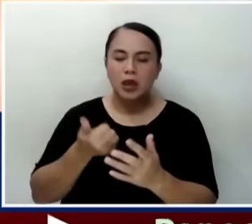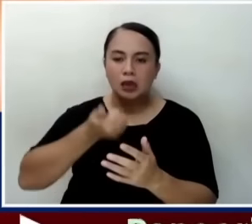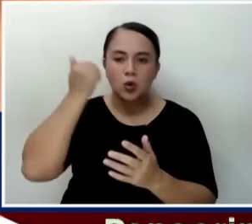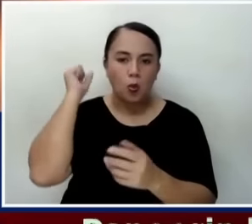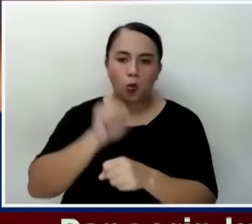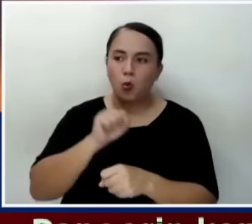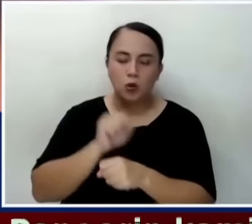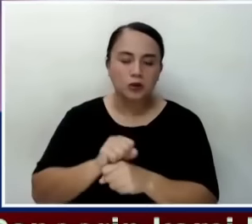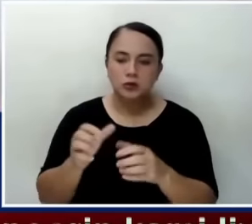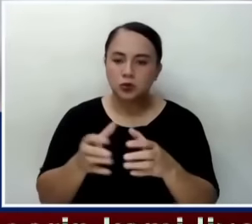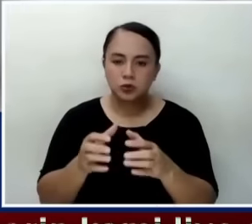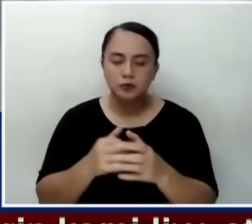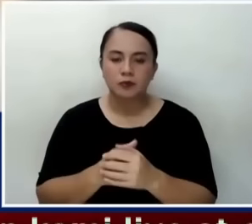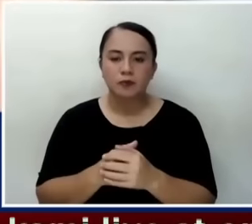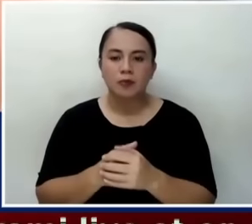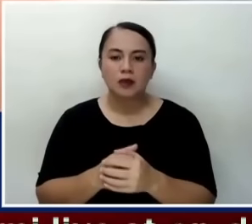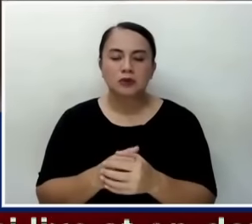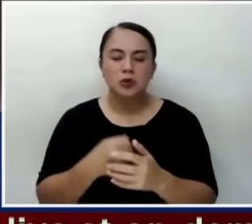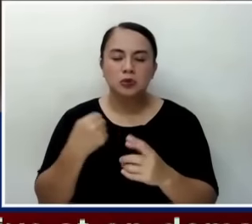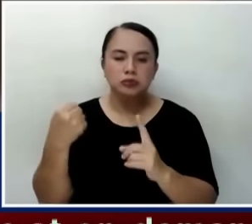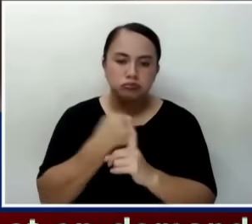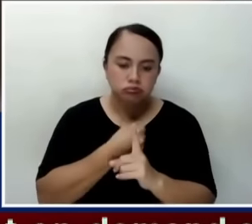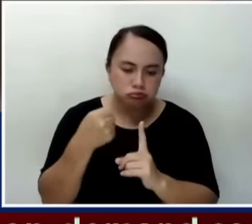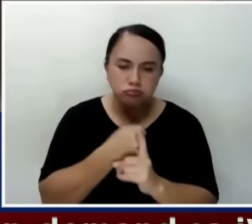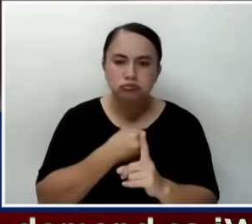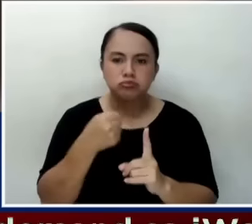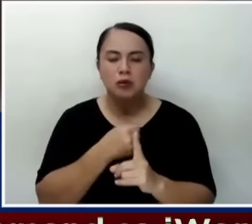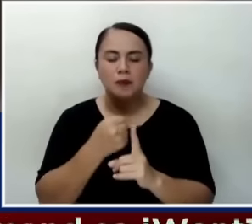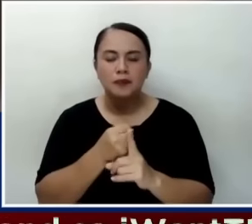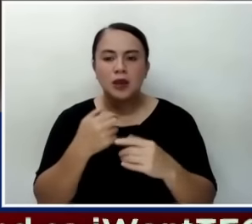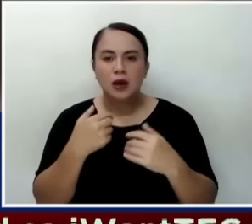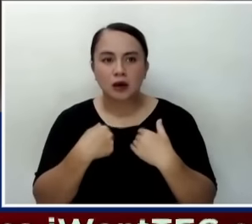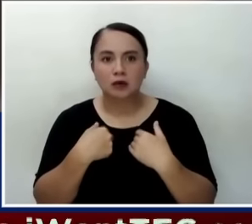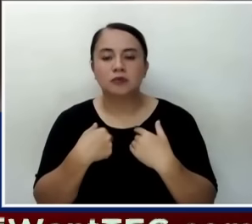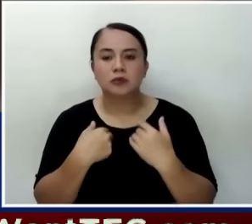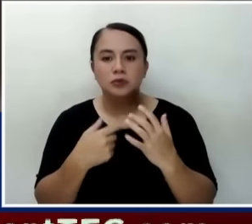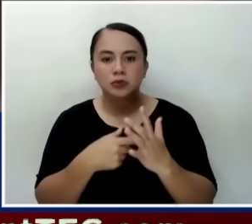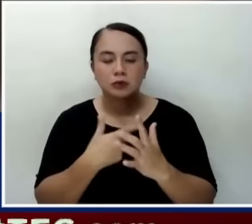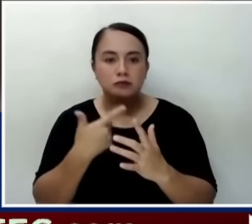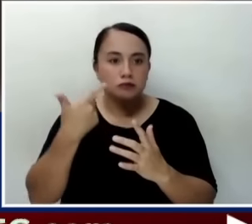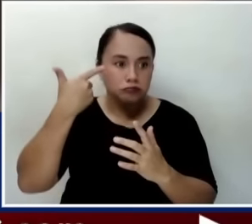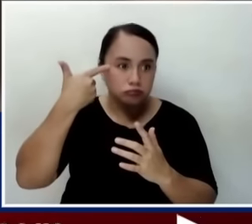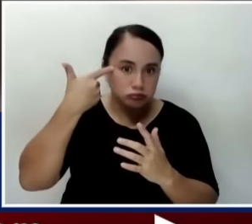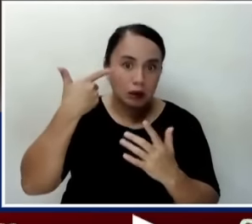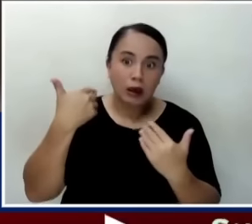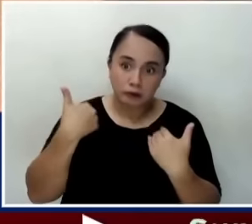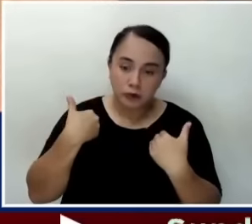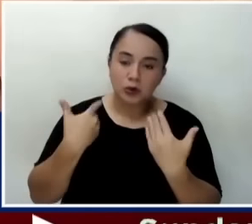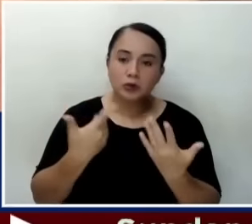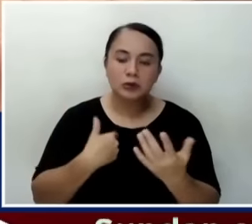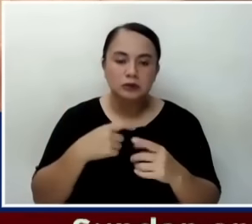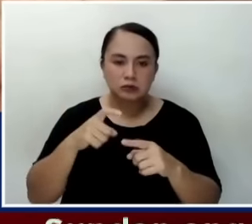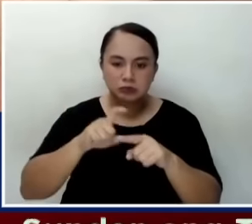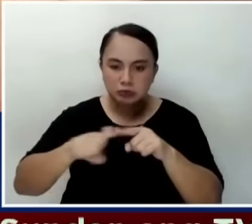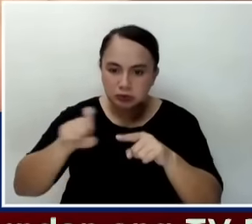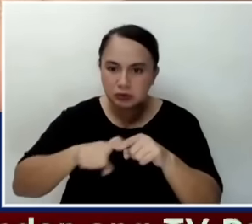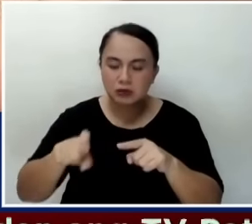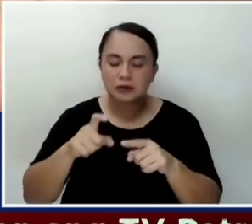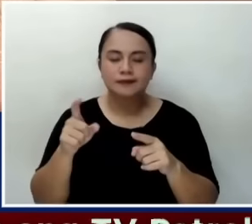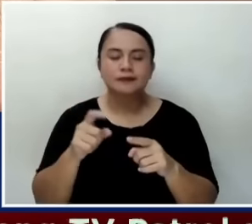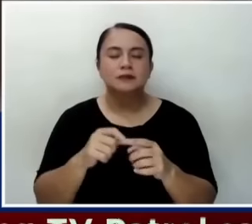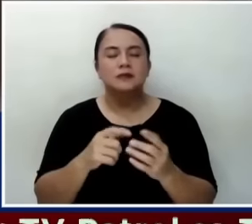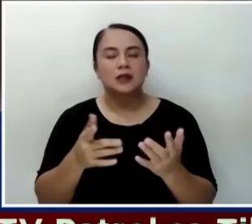grupo. Siya ay pinahirapan, ginulpi siya. Meron pa daw times na tinutukan siya ng baril at siya ay kinukuryente. After noon, hiningan